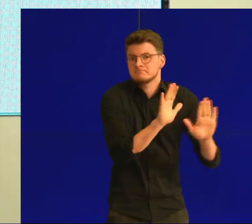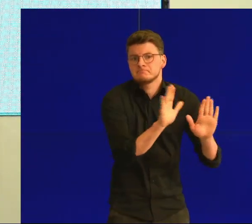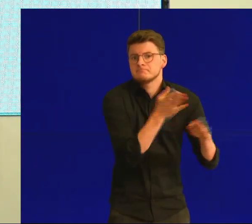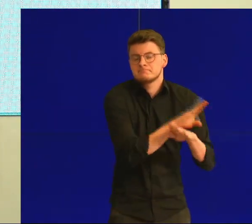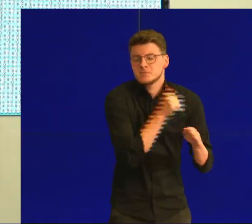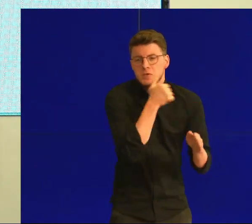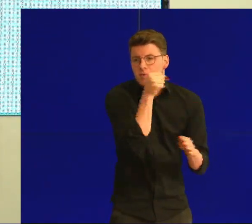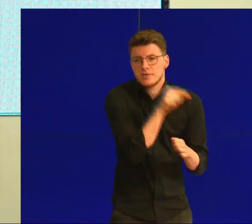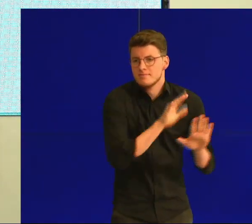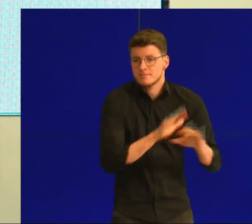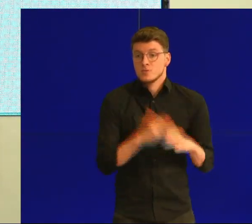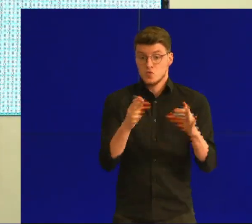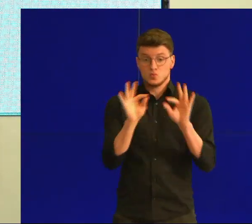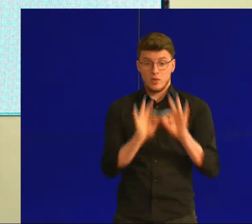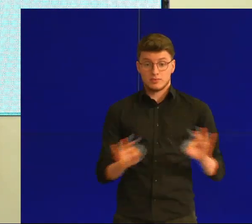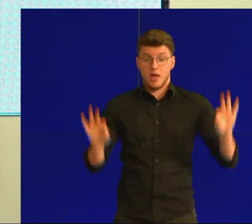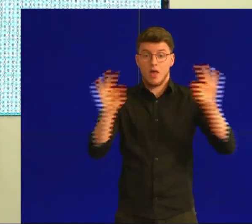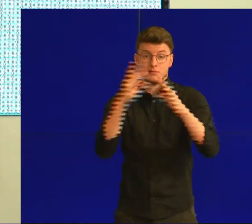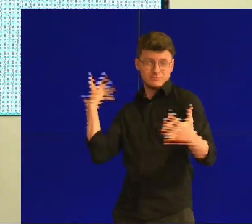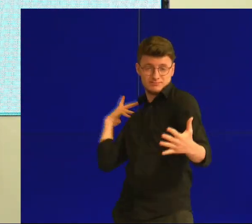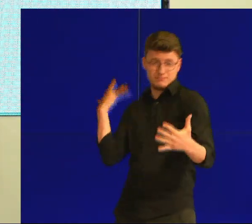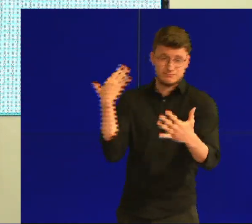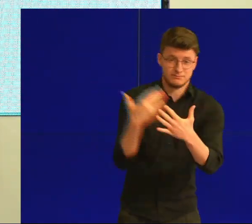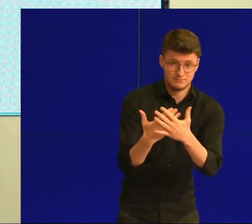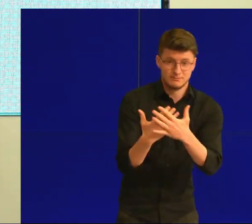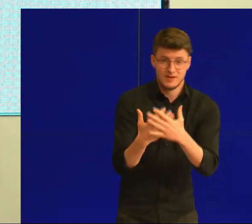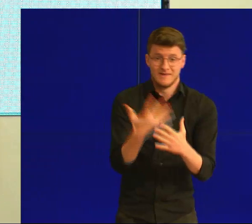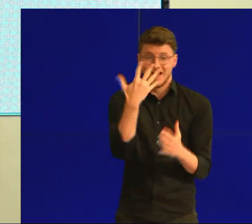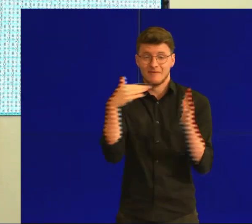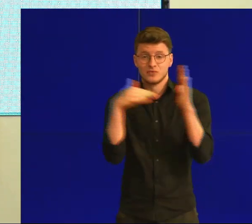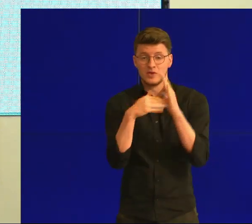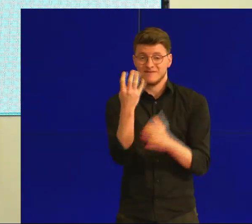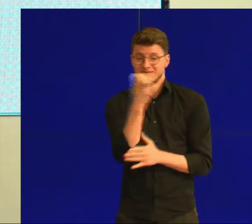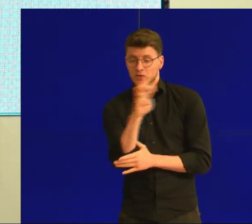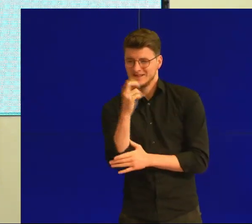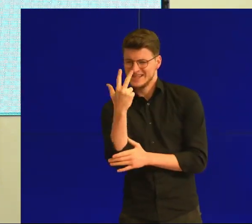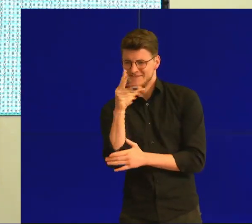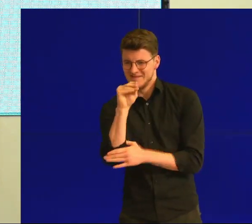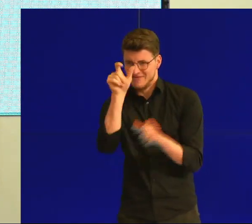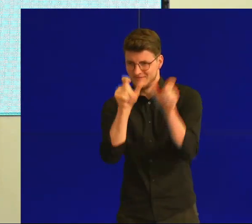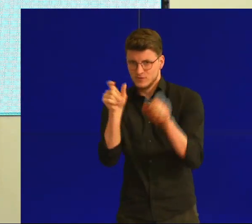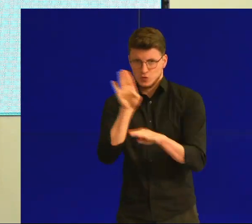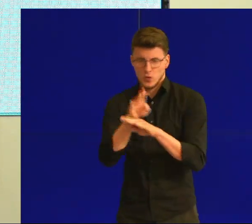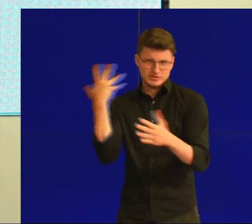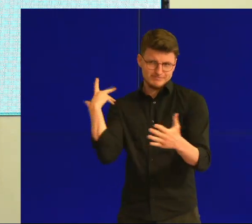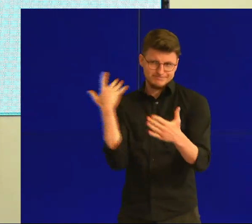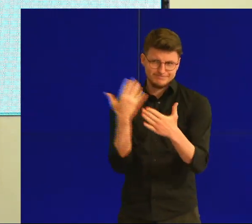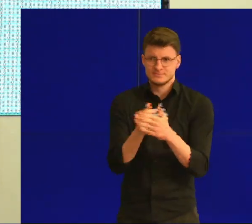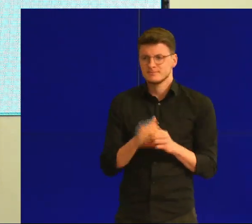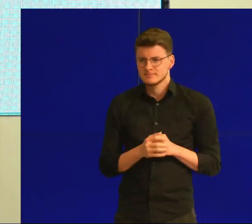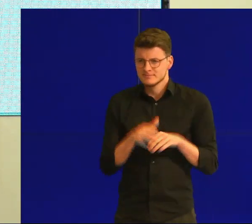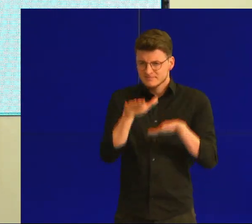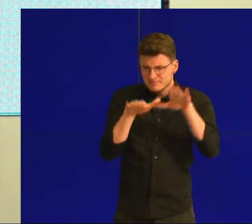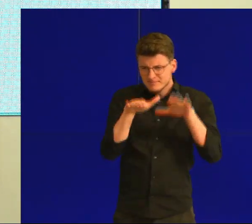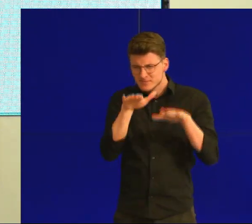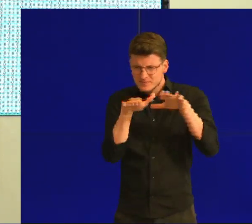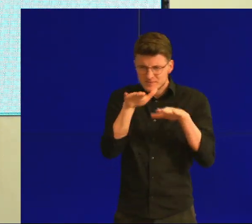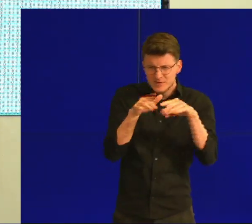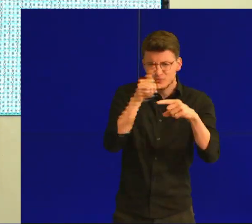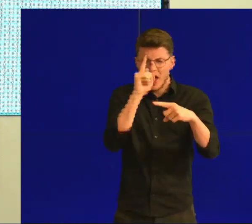virons de la fft ballan it mine de londres et left in hospital and its merlan